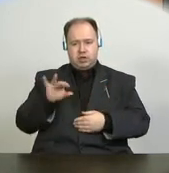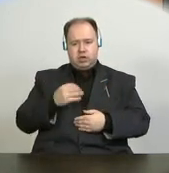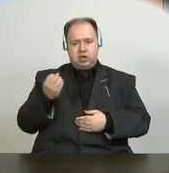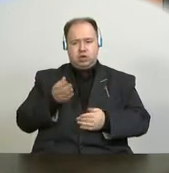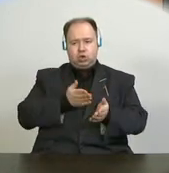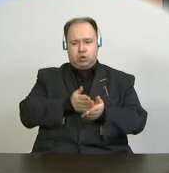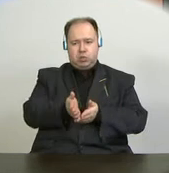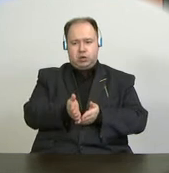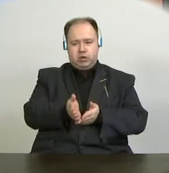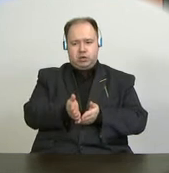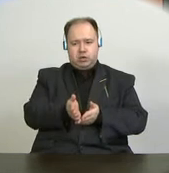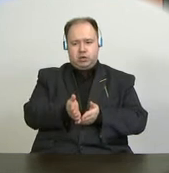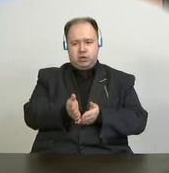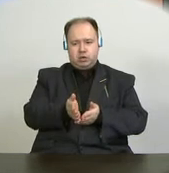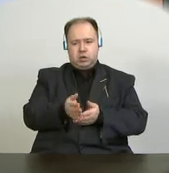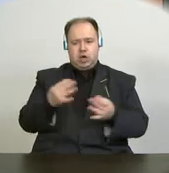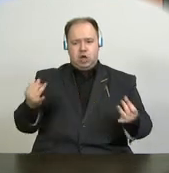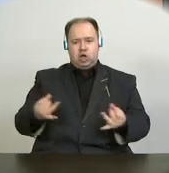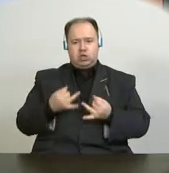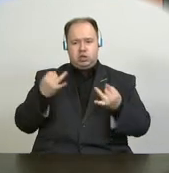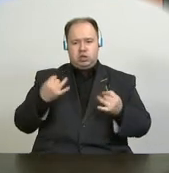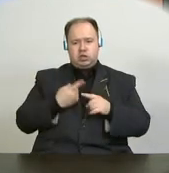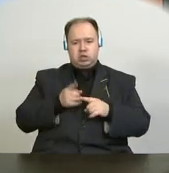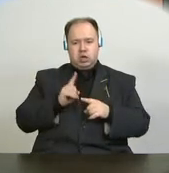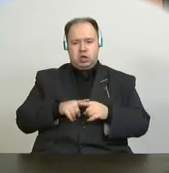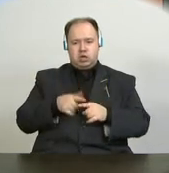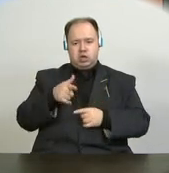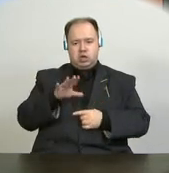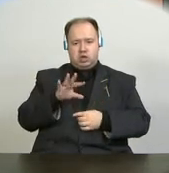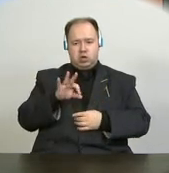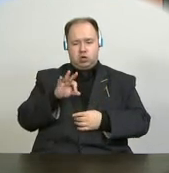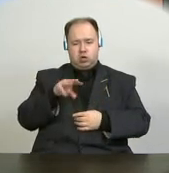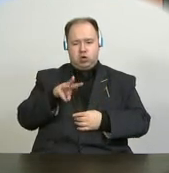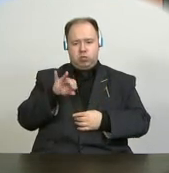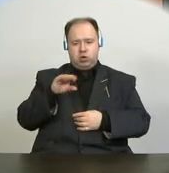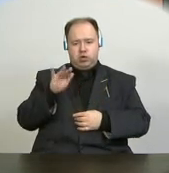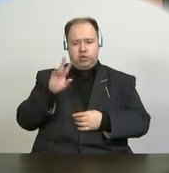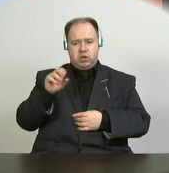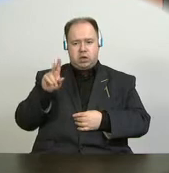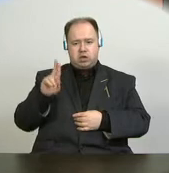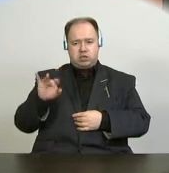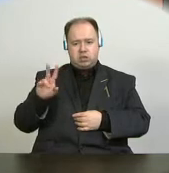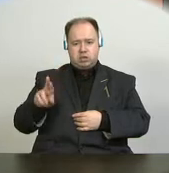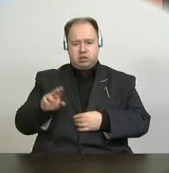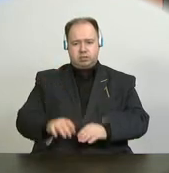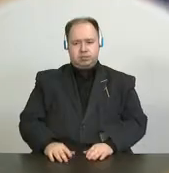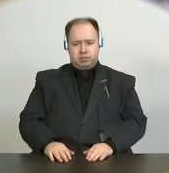направлений достаточно интересных это гамме фикации вот ребята об этом немножко рассказывали